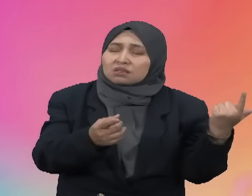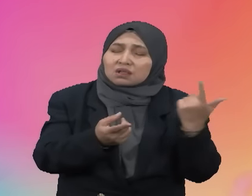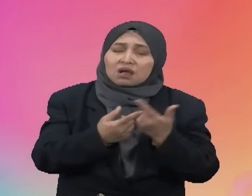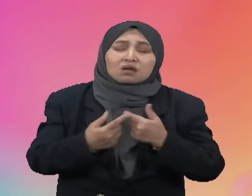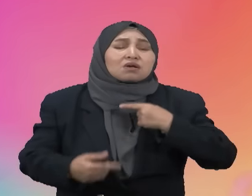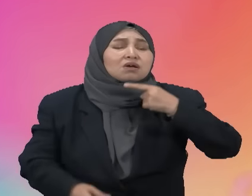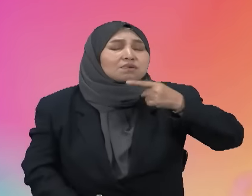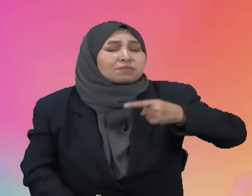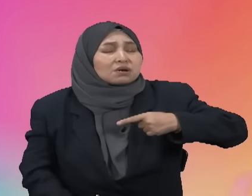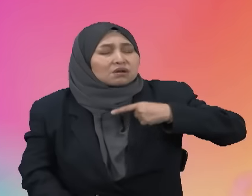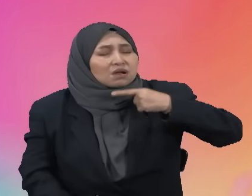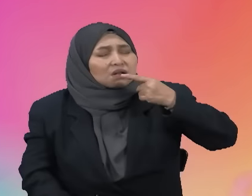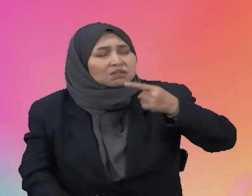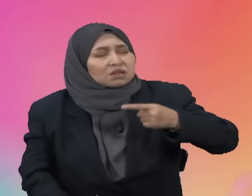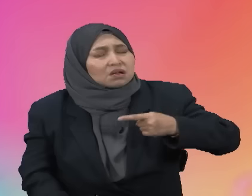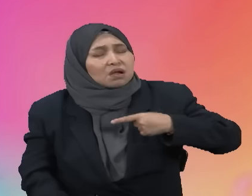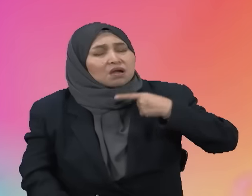إلا